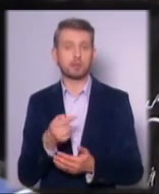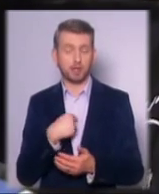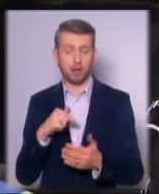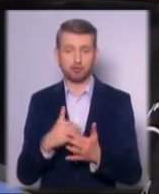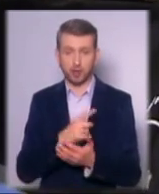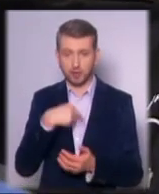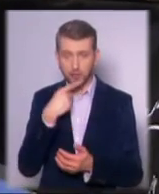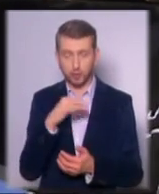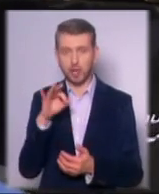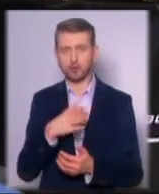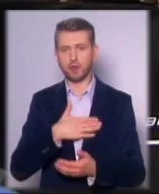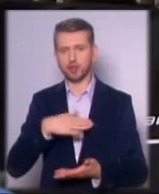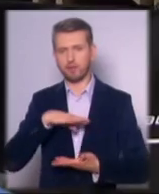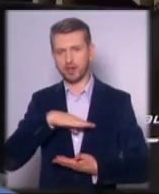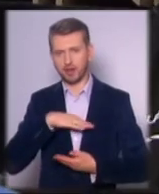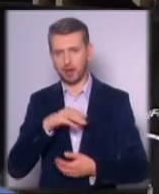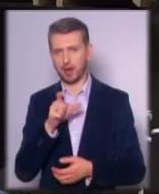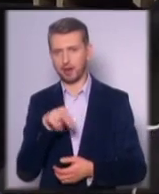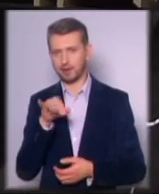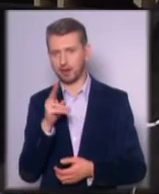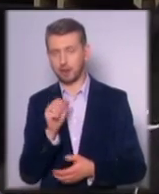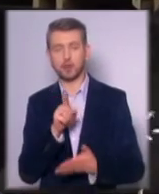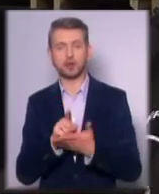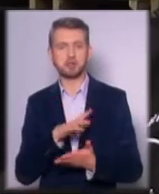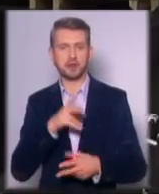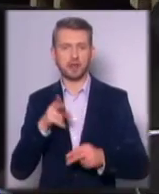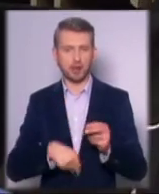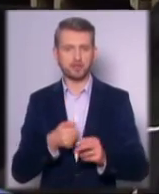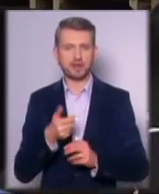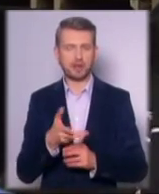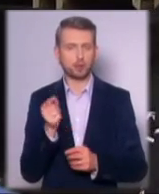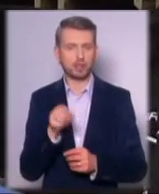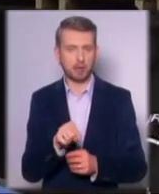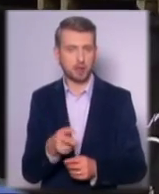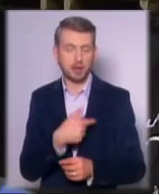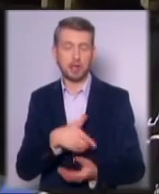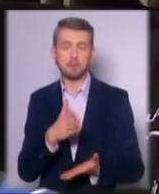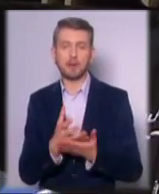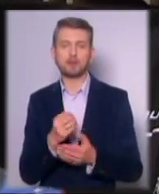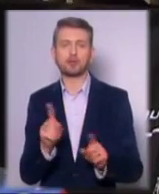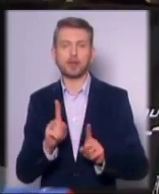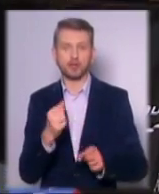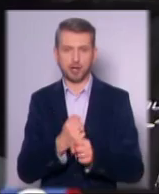еще раз говорю, насчет нашего вратаря Эдика, мы должны были бы заканчивать серию там. Так что нам есть еще над чем